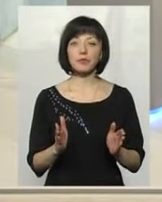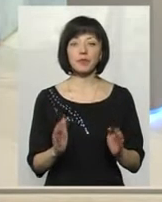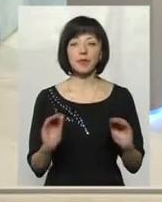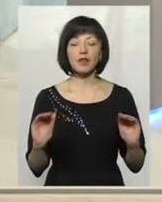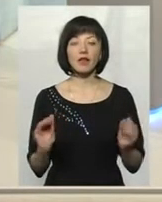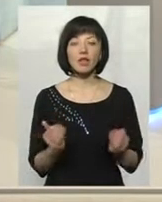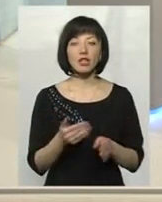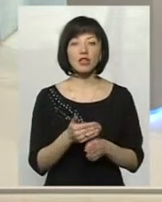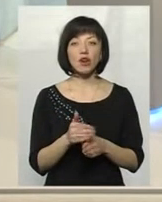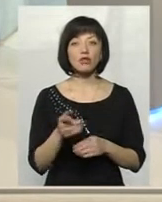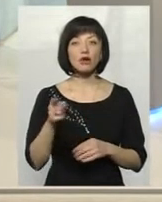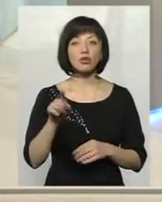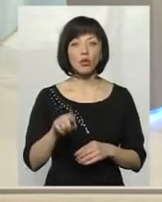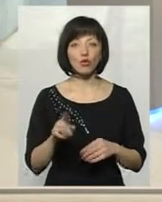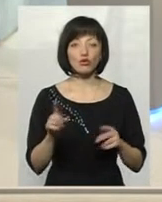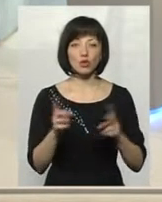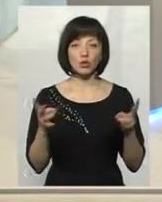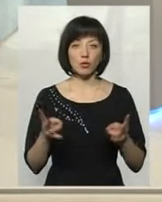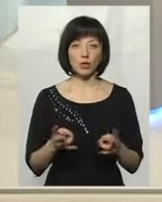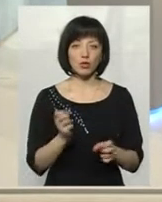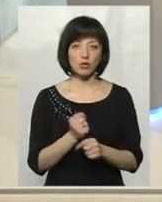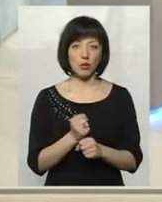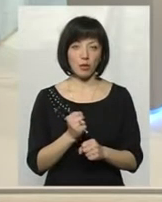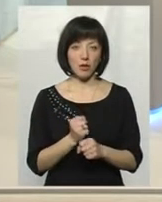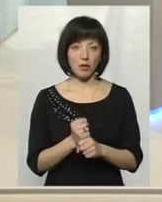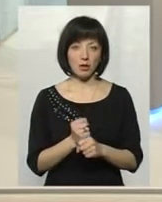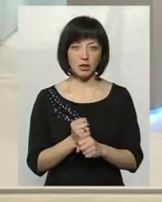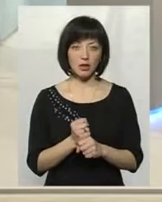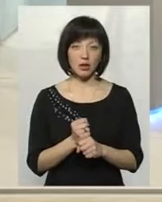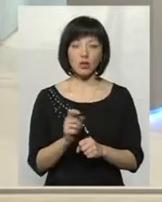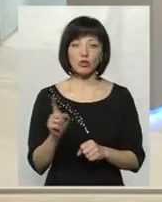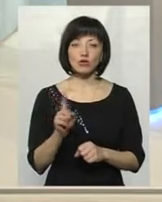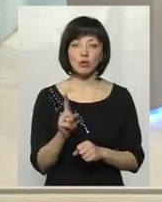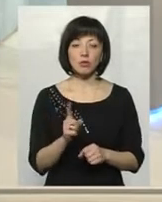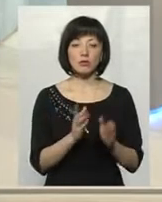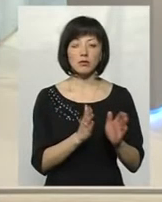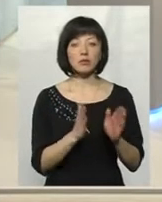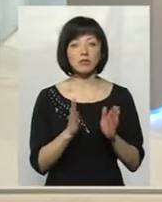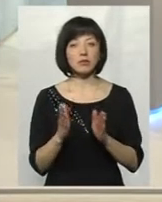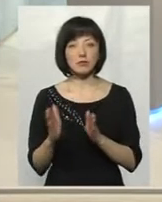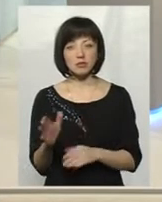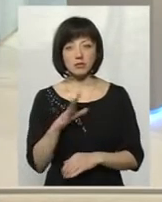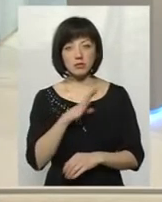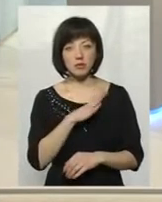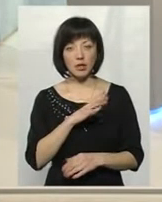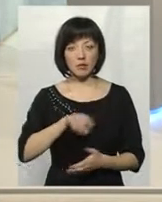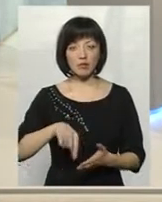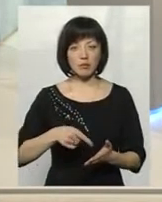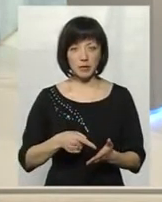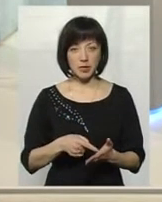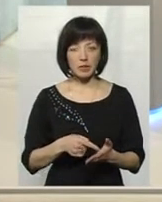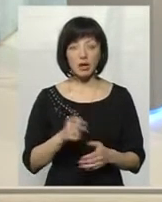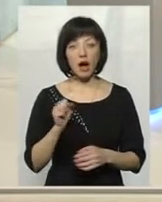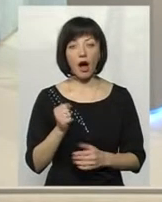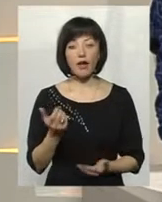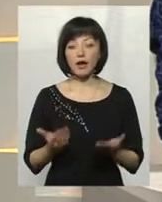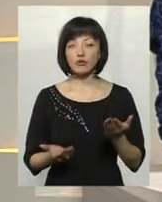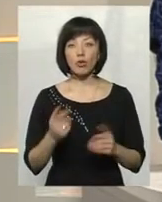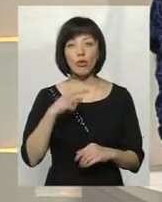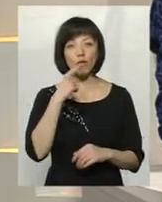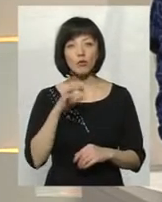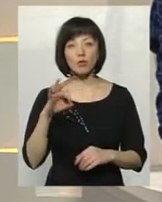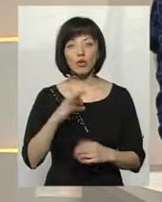невелика частка того, що необхідно зробити в тому, аби навести лад в місті. Так? А якщо говорити